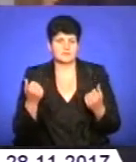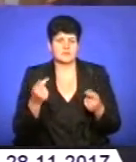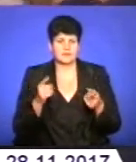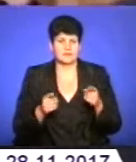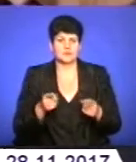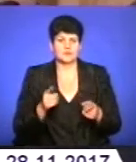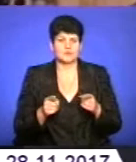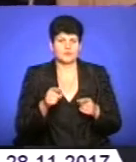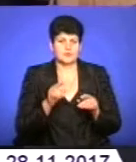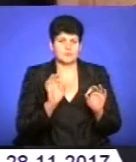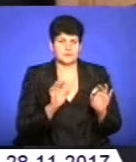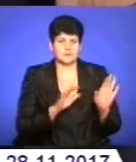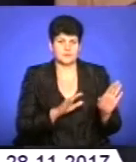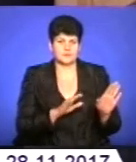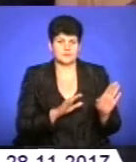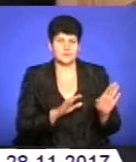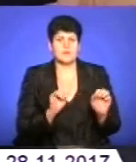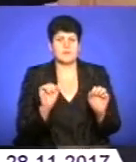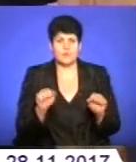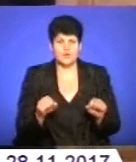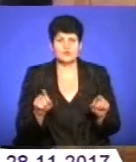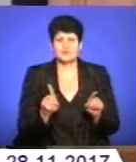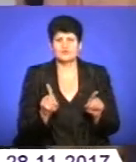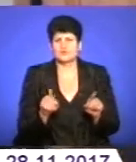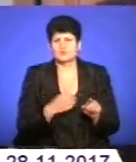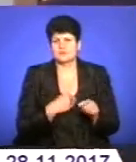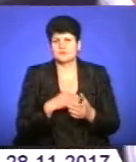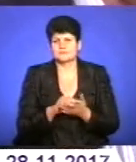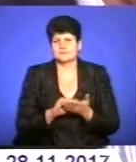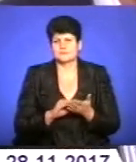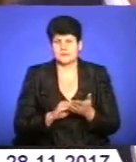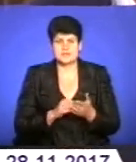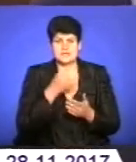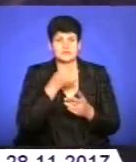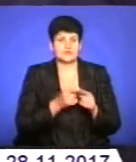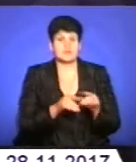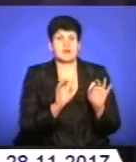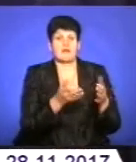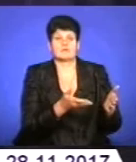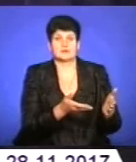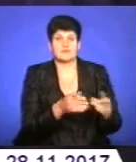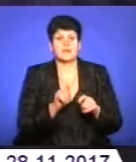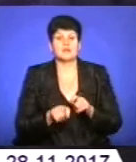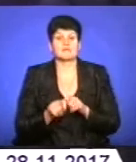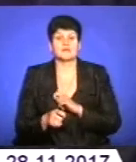дійсності вони праві, бо можна що-небудь подати і сказати, що це правда. Перевірити?